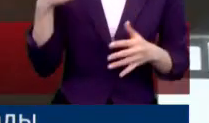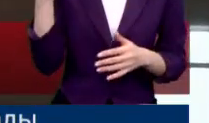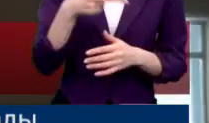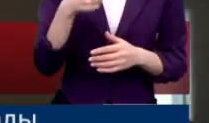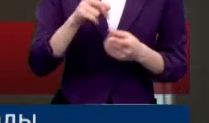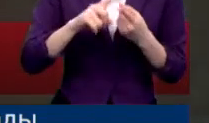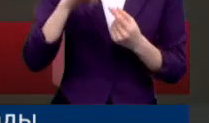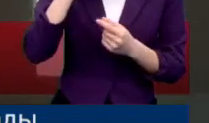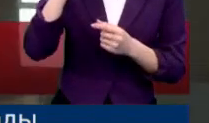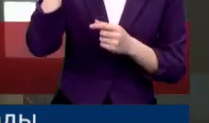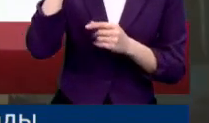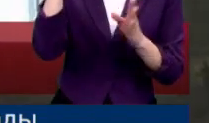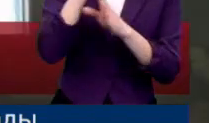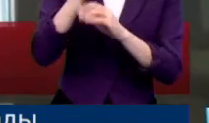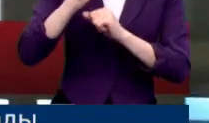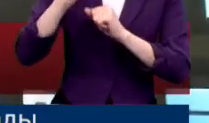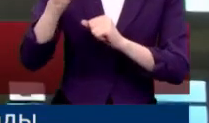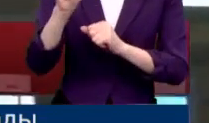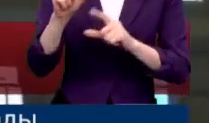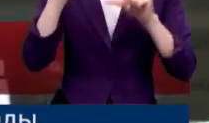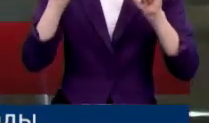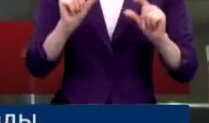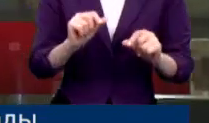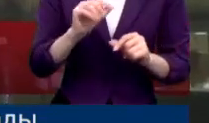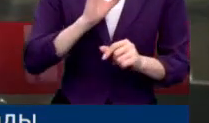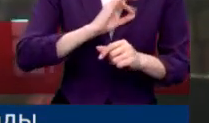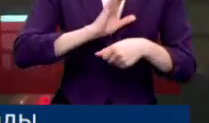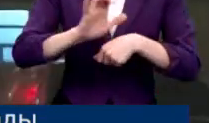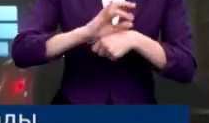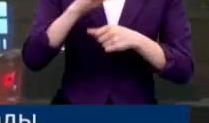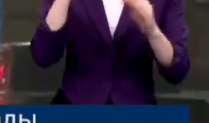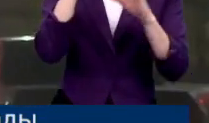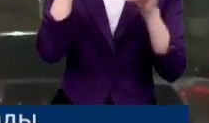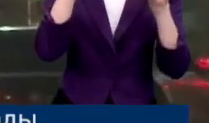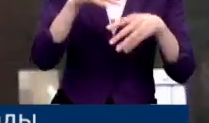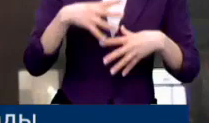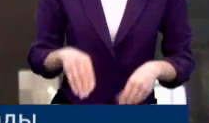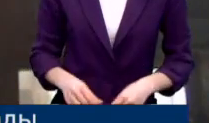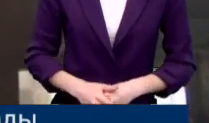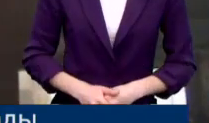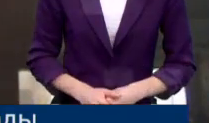природоохранных мероприятий. Все для того, чтобы снизить воздействие производства на окружающую среду.